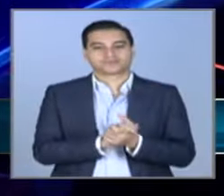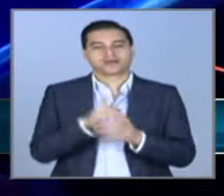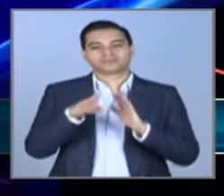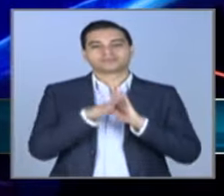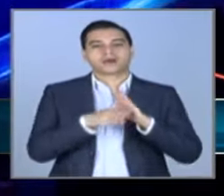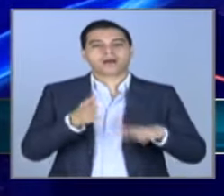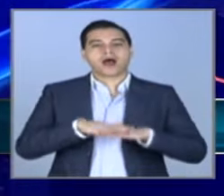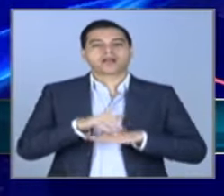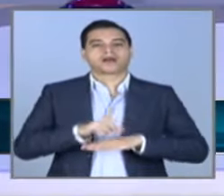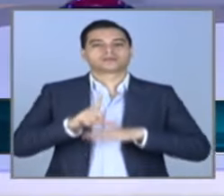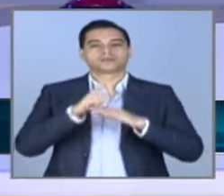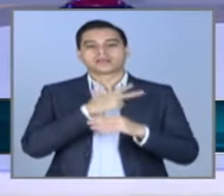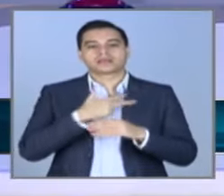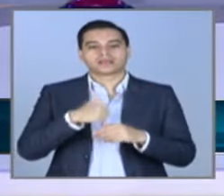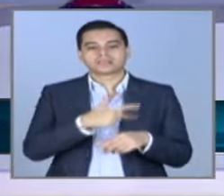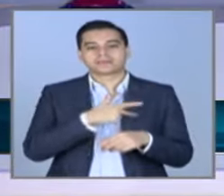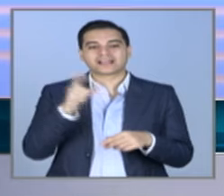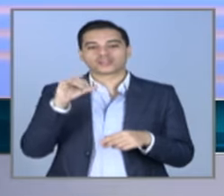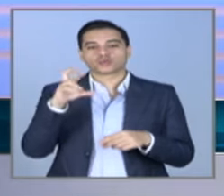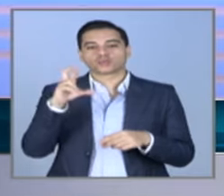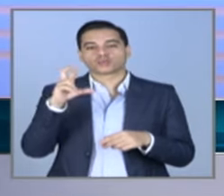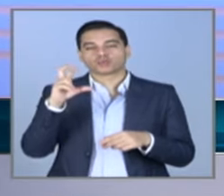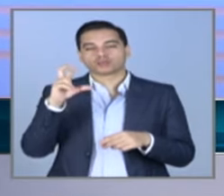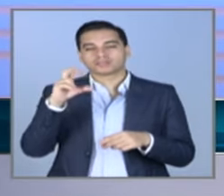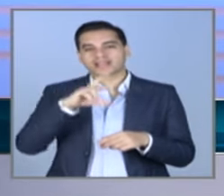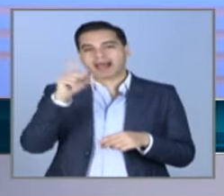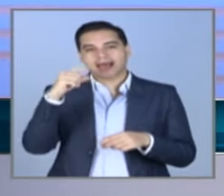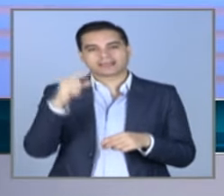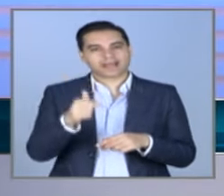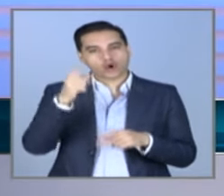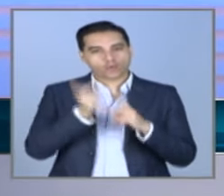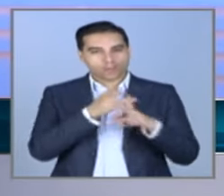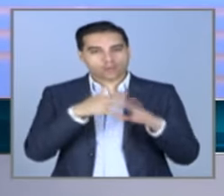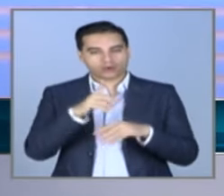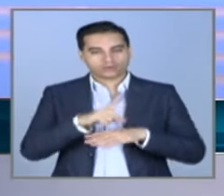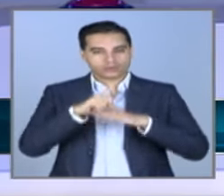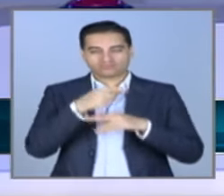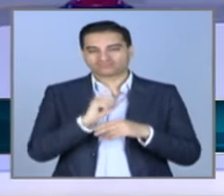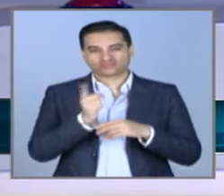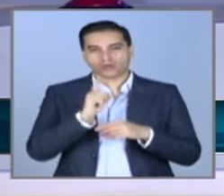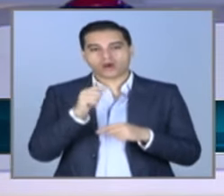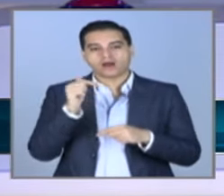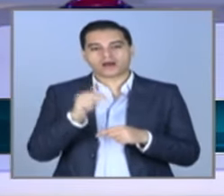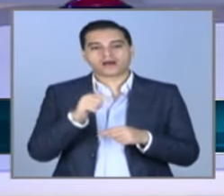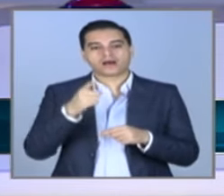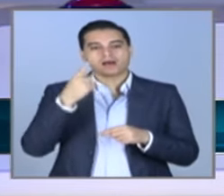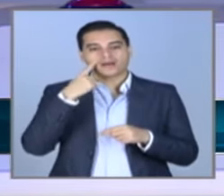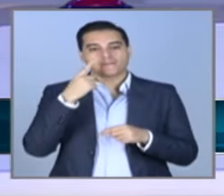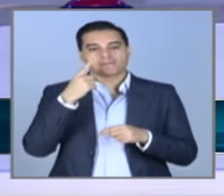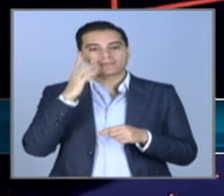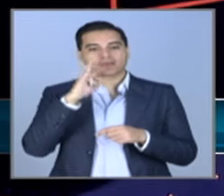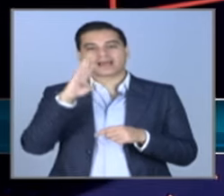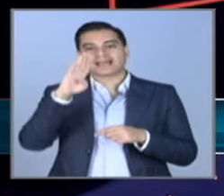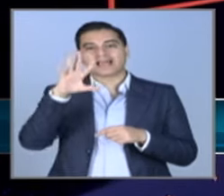نظام الحكم في دولة نيوزيلندا؟ جمهوري. غلط. في أي من دول شمال إفريقيا يقع كهف علي بابا؟ المغرب.